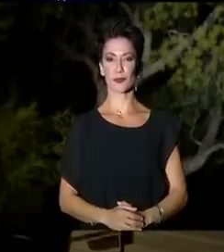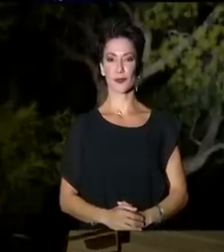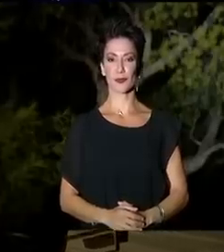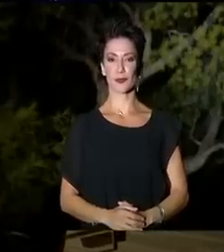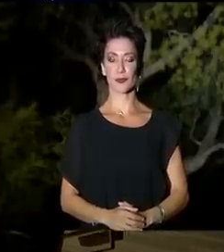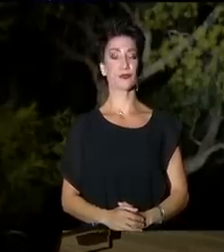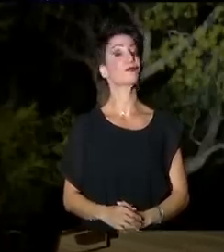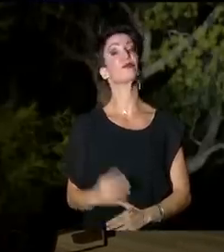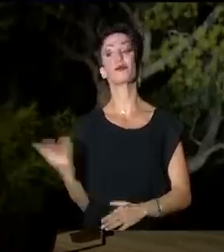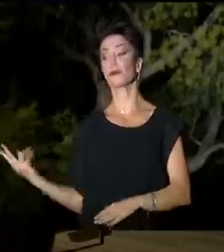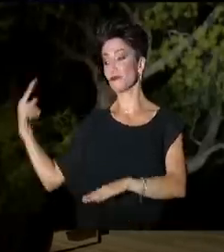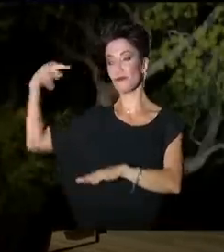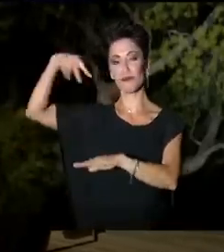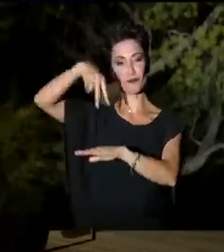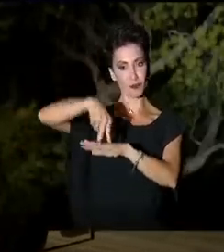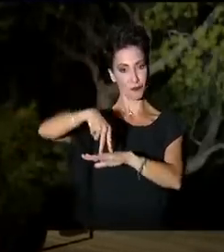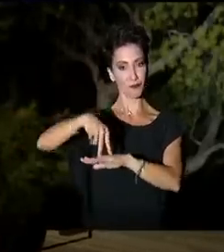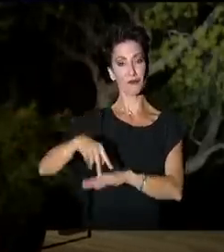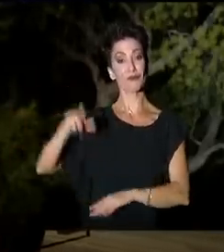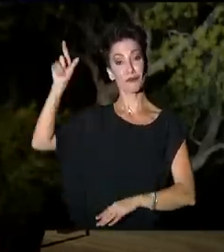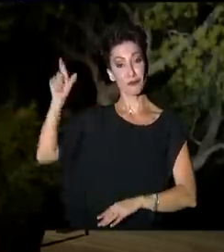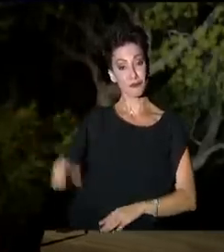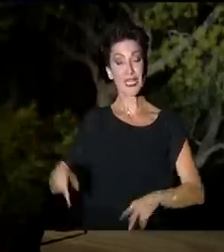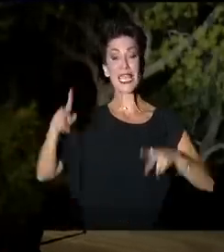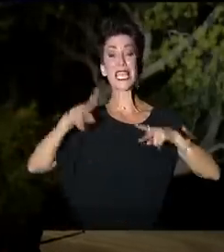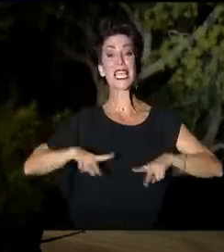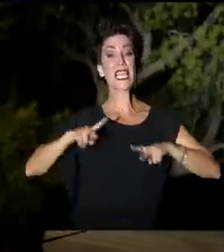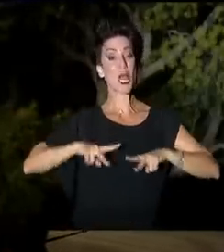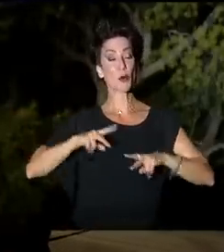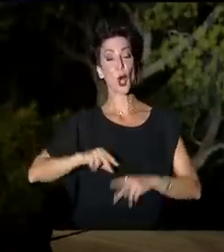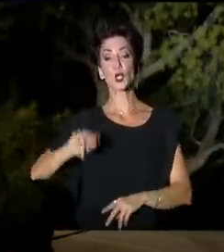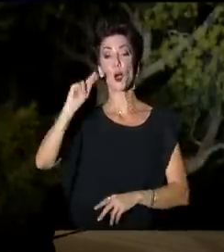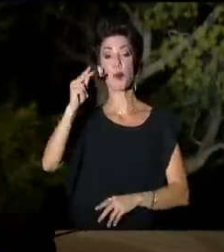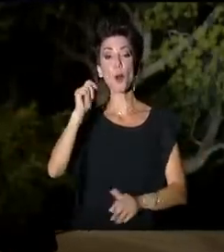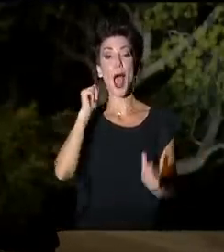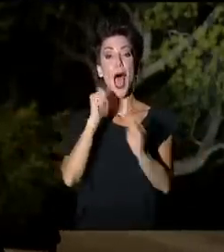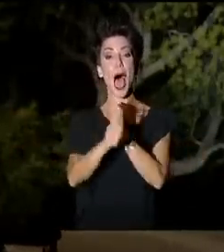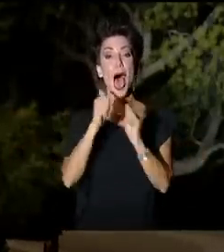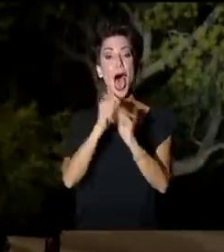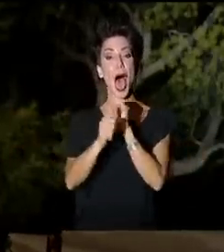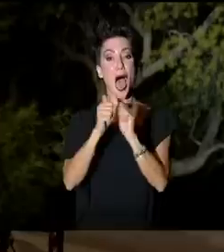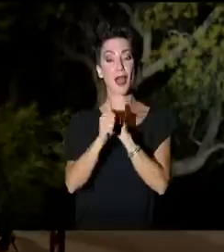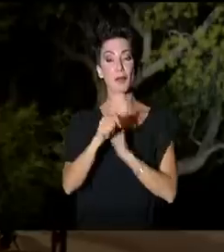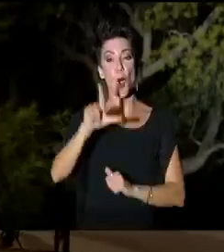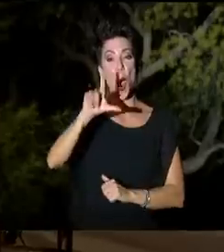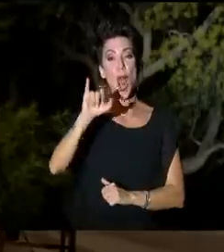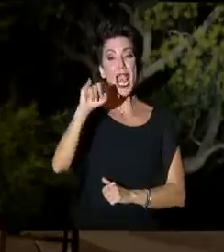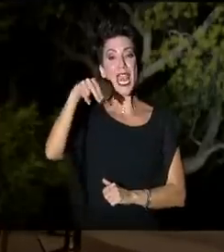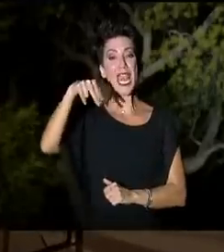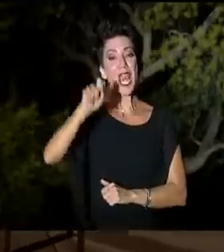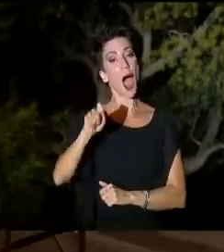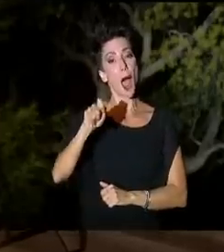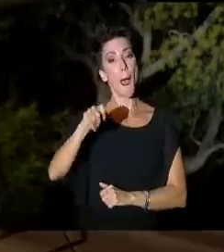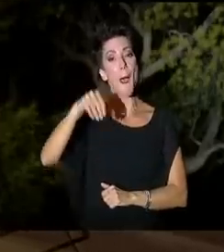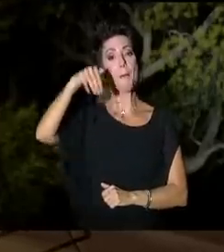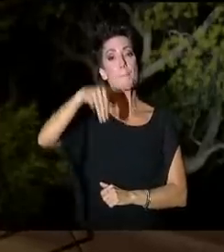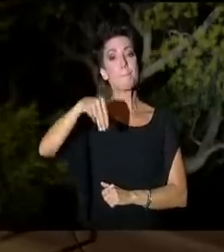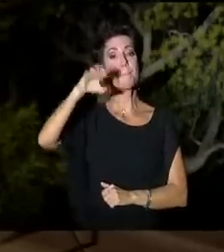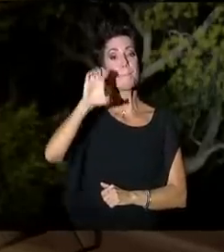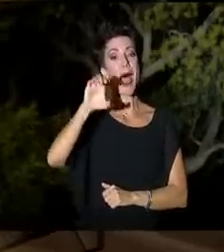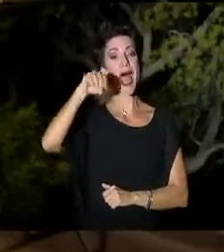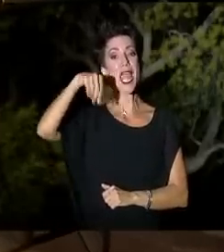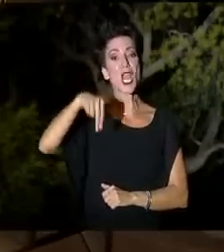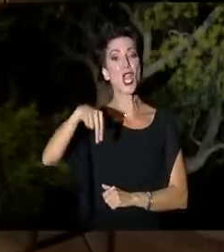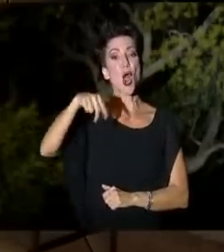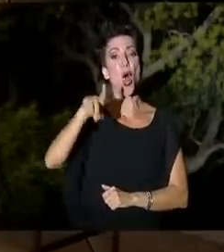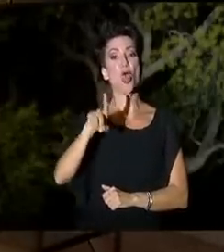Στη σκηνή, η Υπουργός Πολιτισμού και Αθλητισμού, Λίνα Μενδώνη. The Minister of Culture and Sports of the Hellenic Republic,